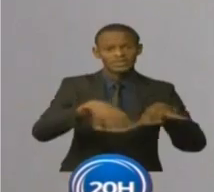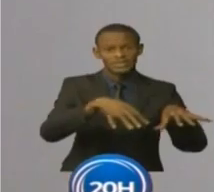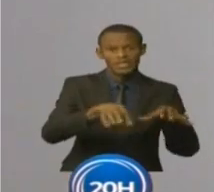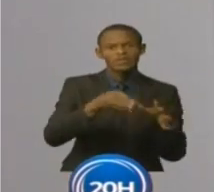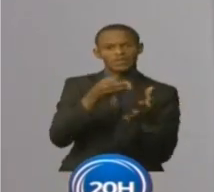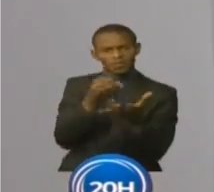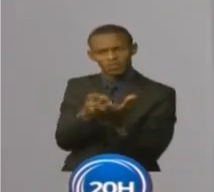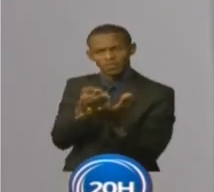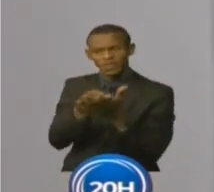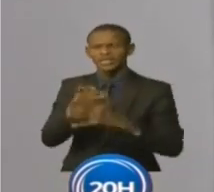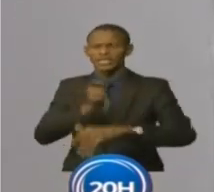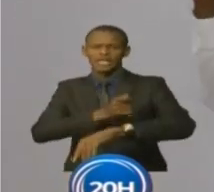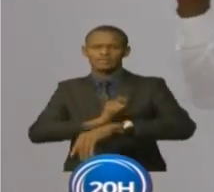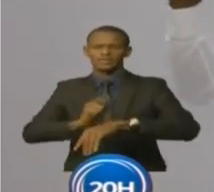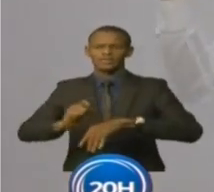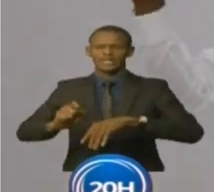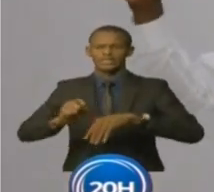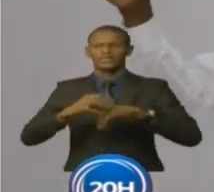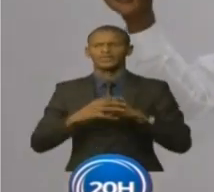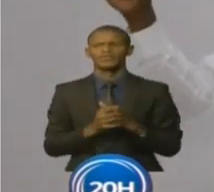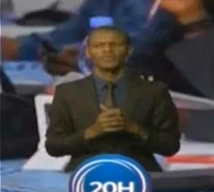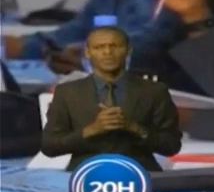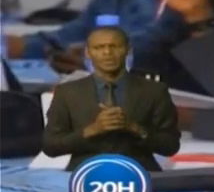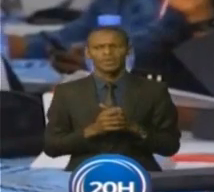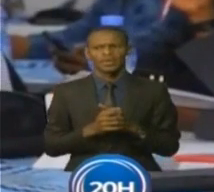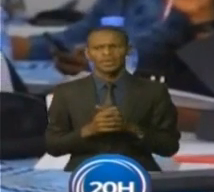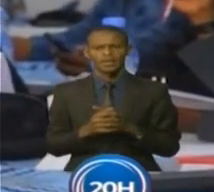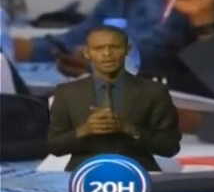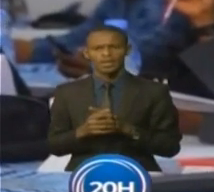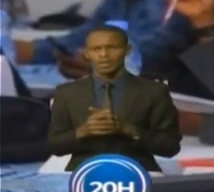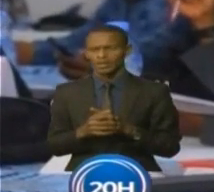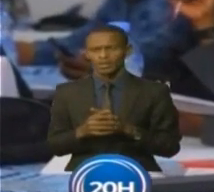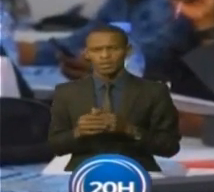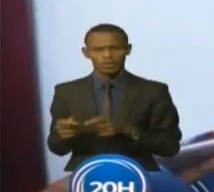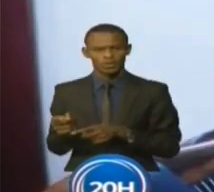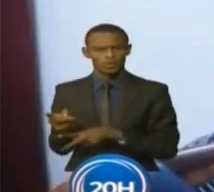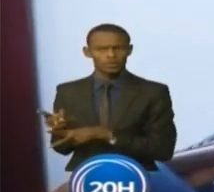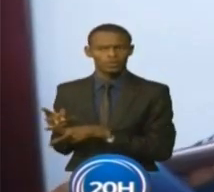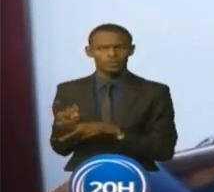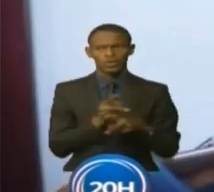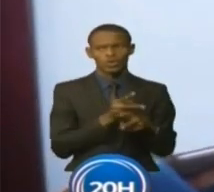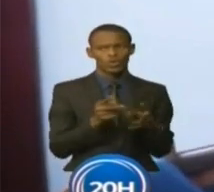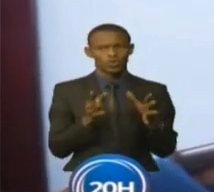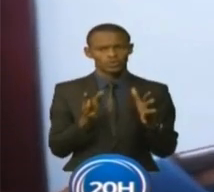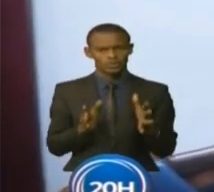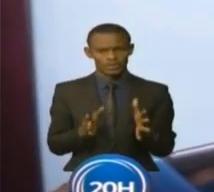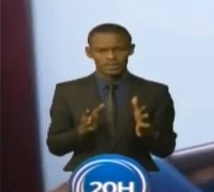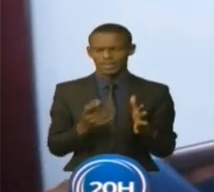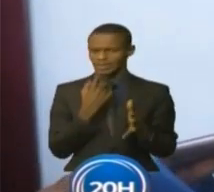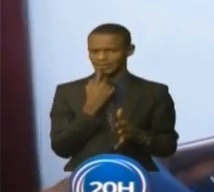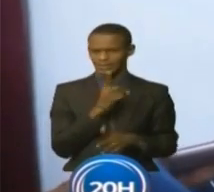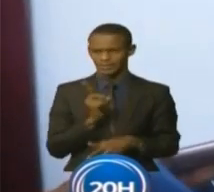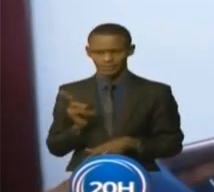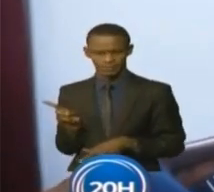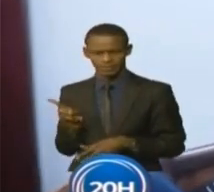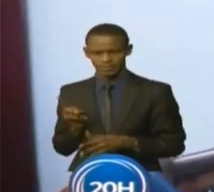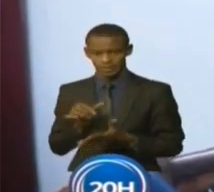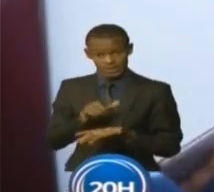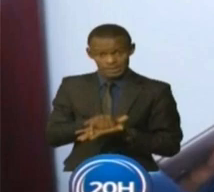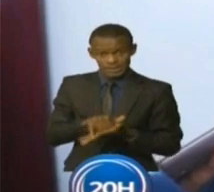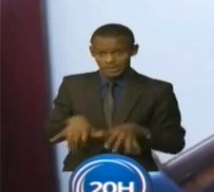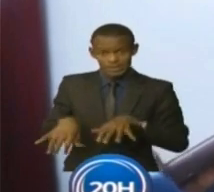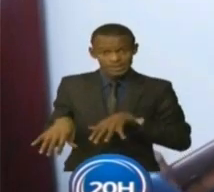financière. C'est le coordonnateur de Frivao qui a ouvert les travaux. Cette activité a pour